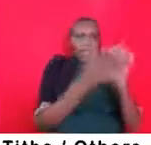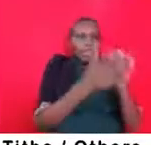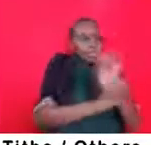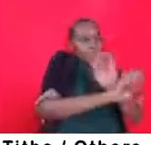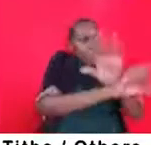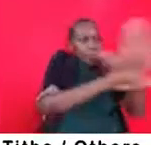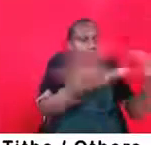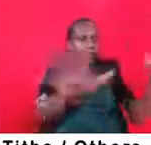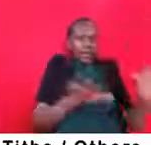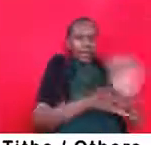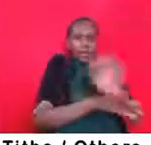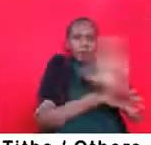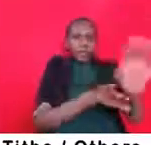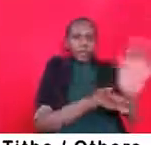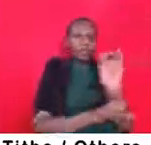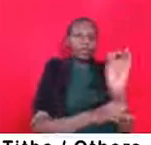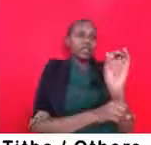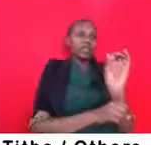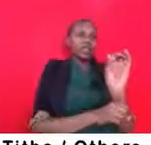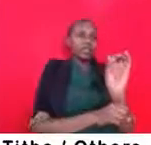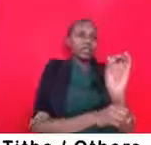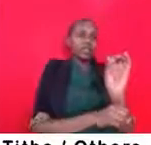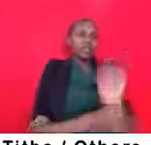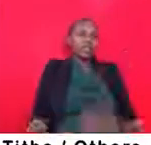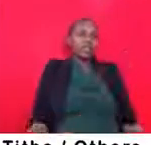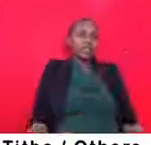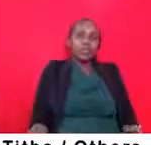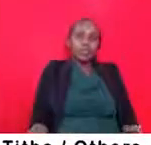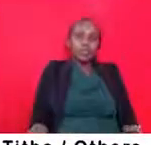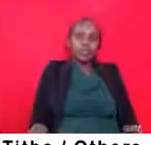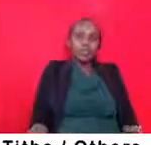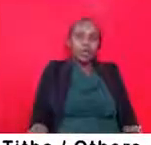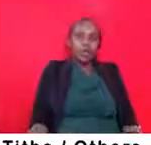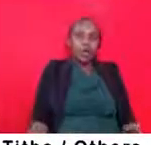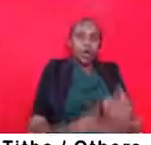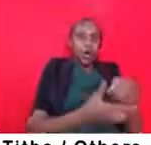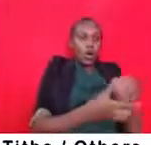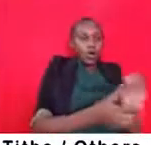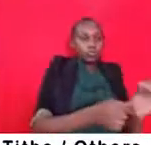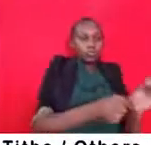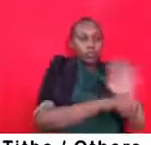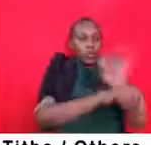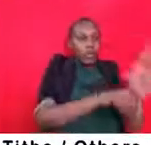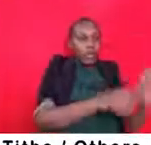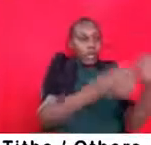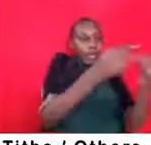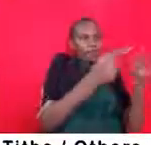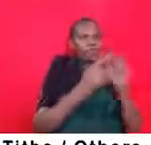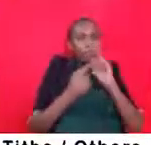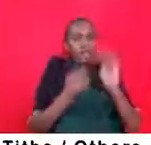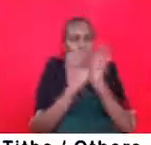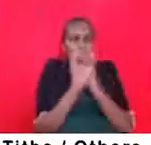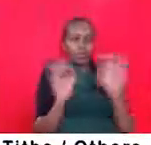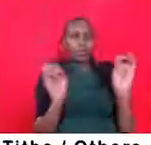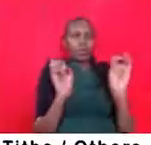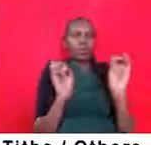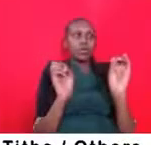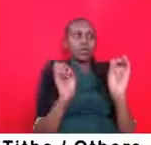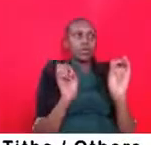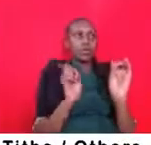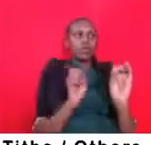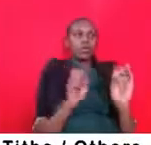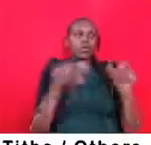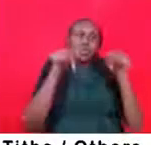nini? Wasilete corona. Ama corona isitokeze ndani yao. Na sasa